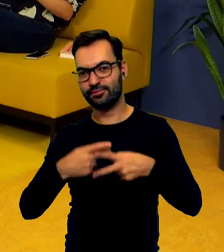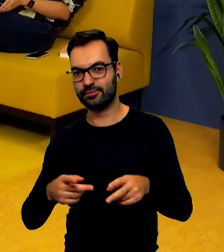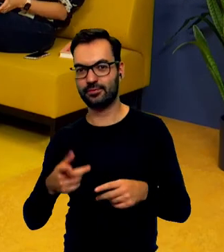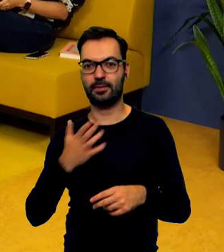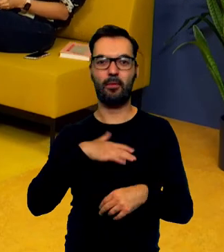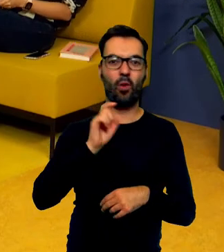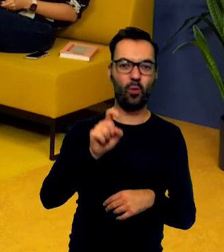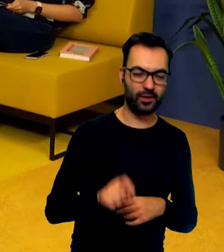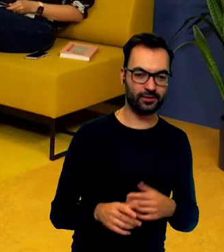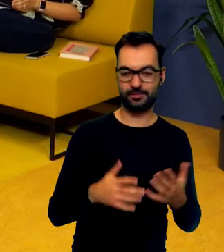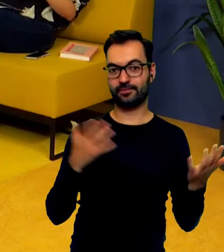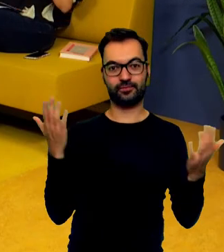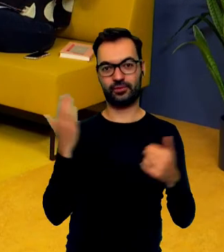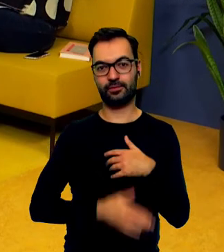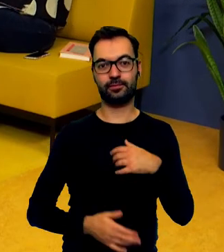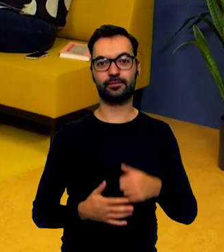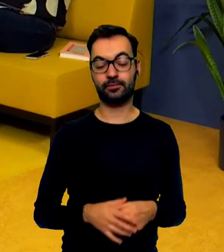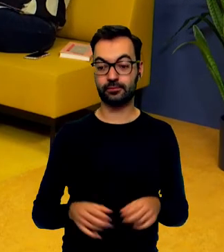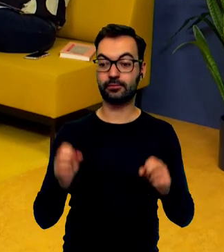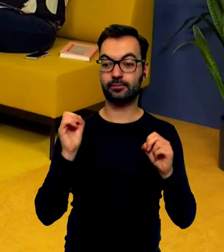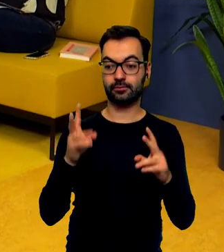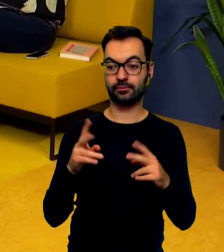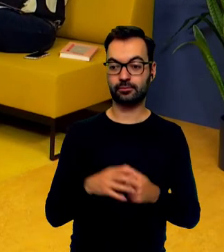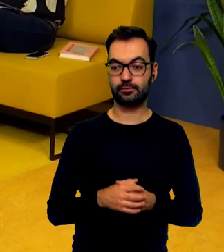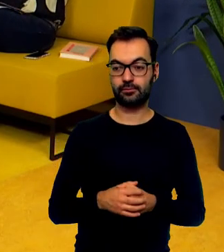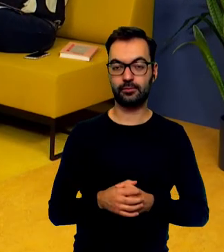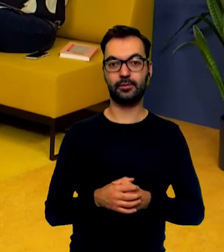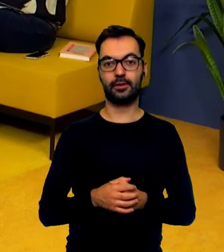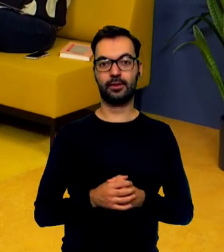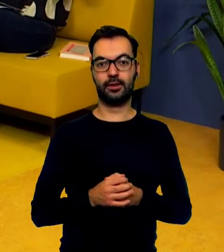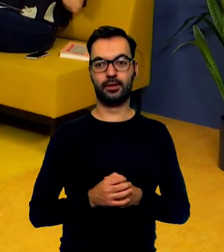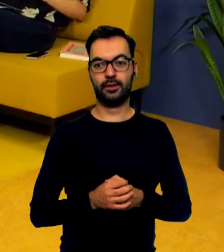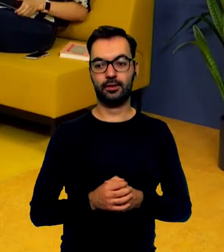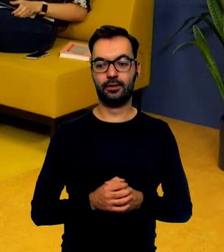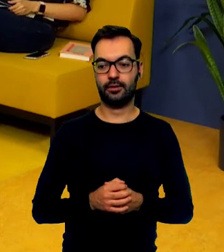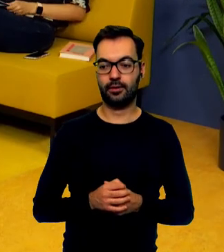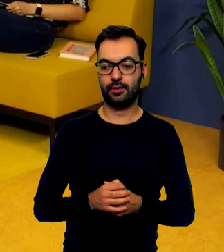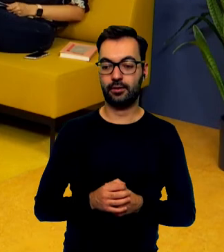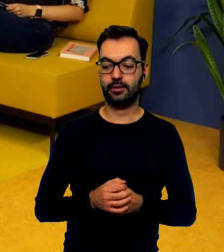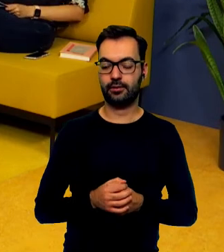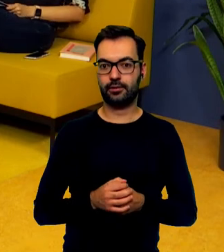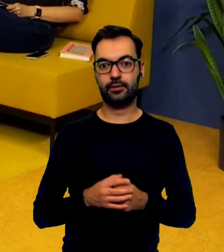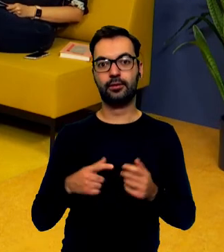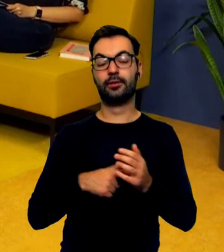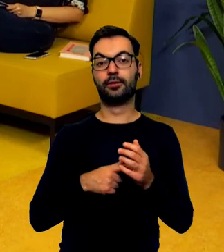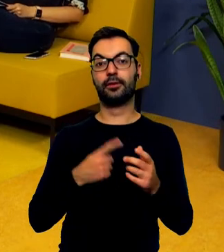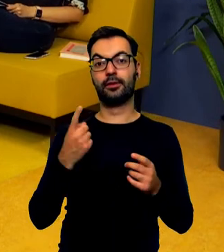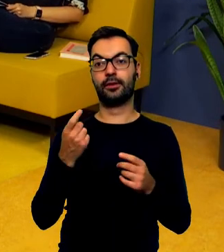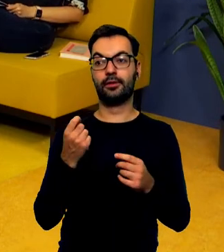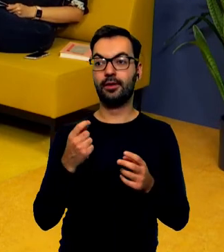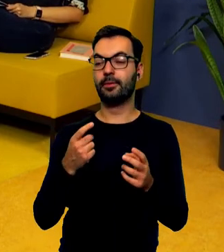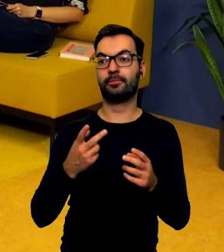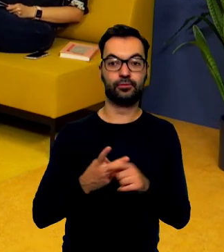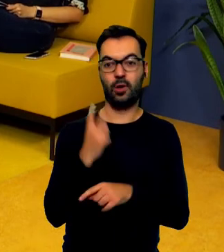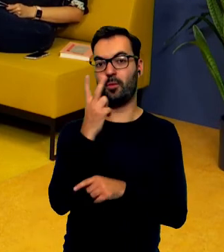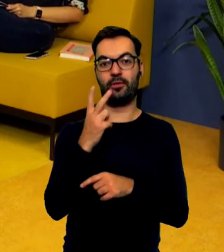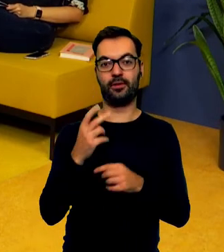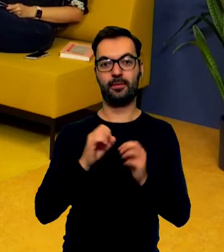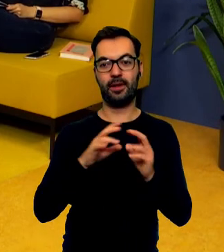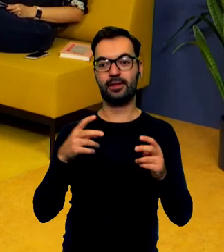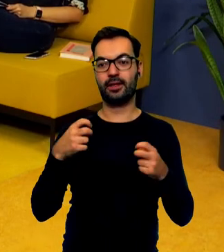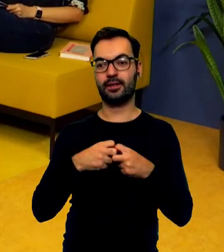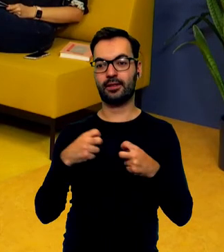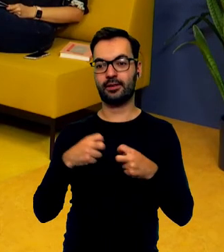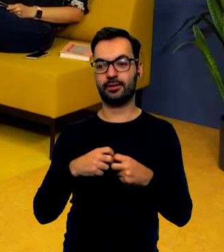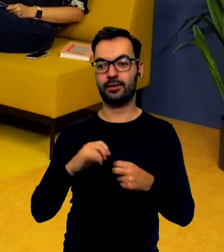lajki i to wszystko. No tak, bo takim momentem przełomowym w historii mediów społecznościowych